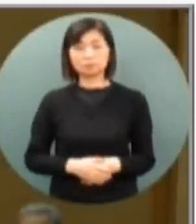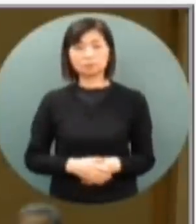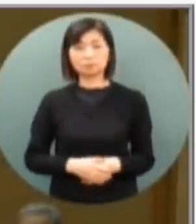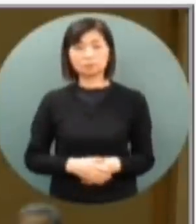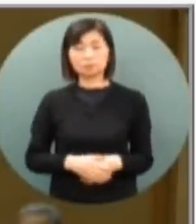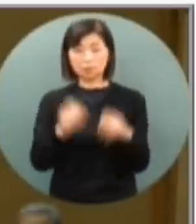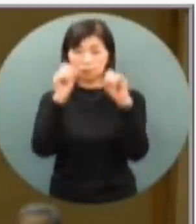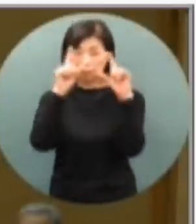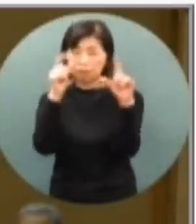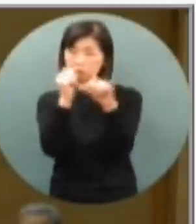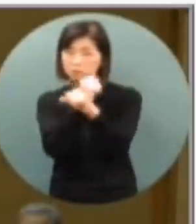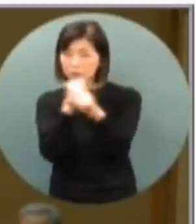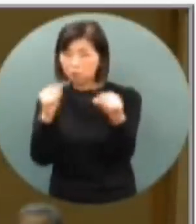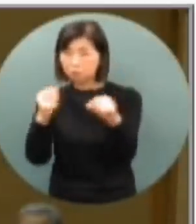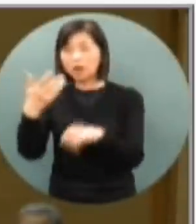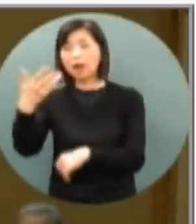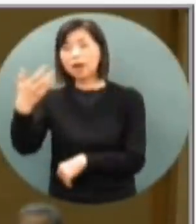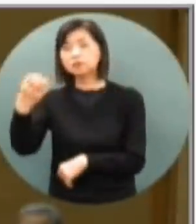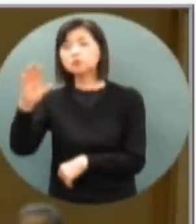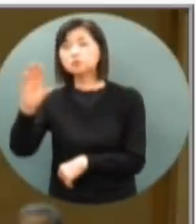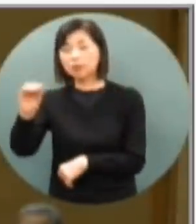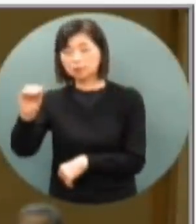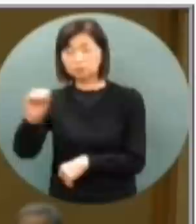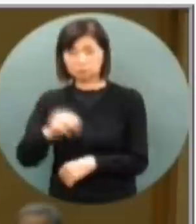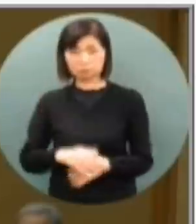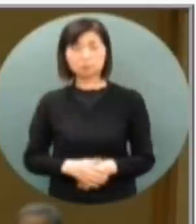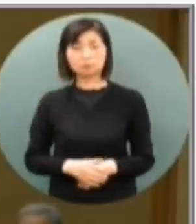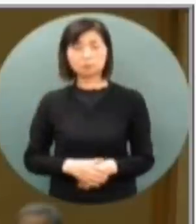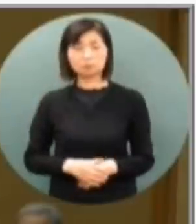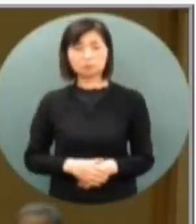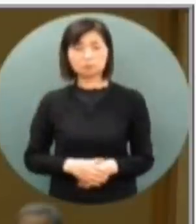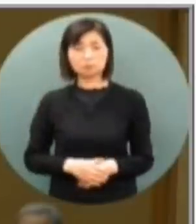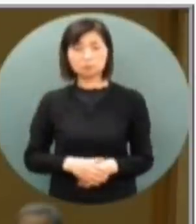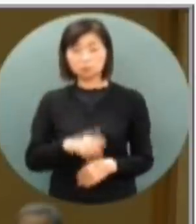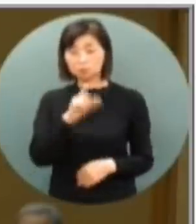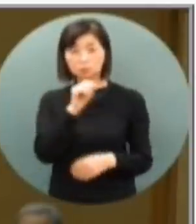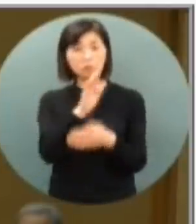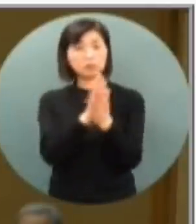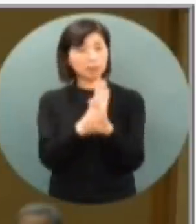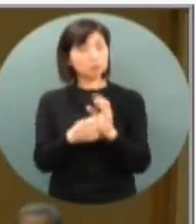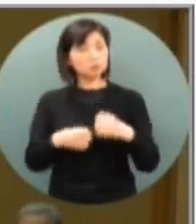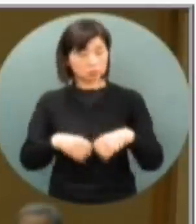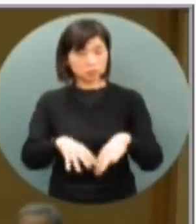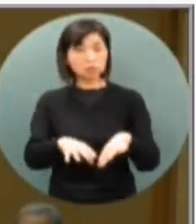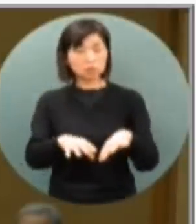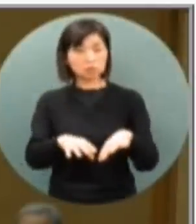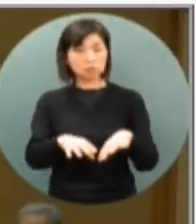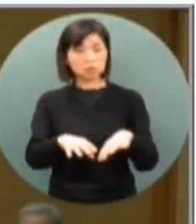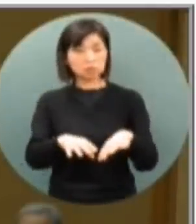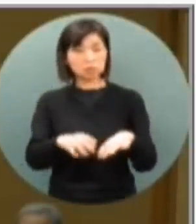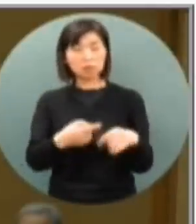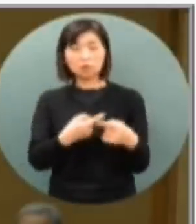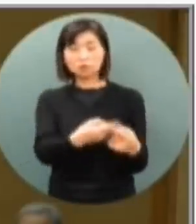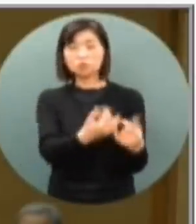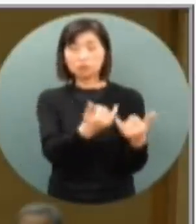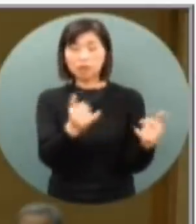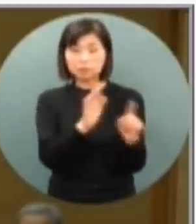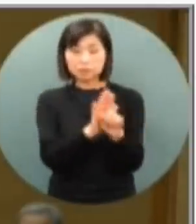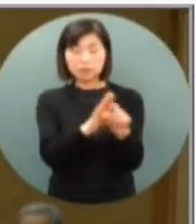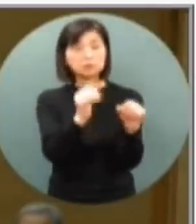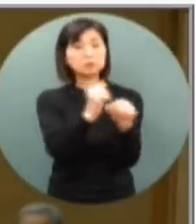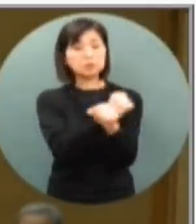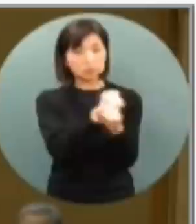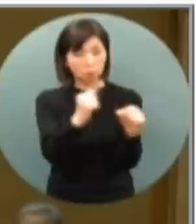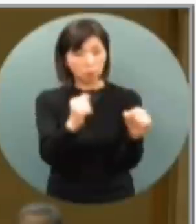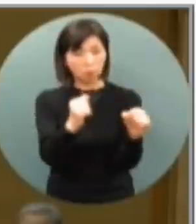啓発事業として80万とか、あるいは本県出身 出身入所者支援事業が